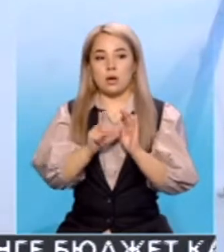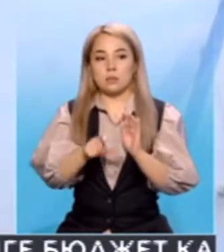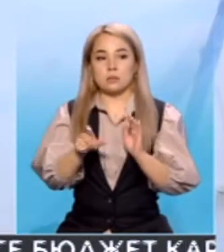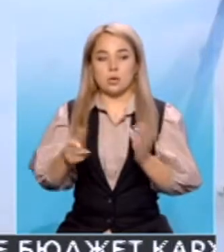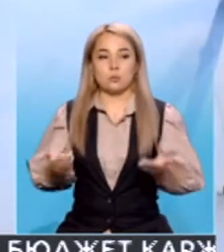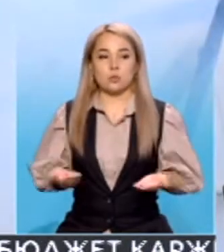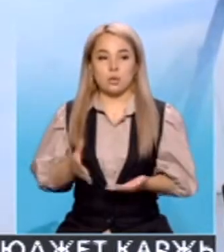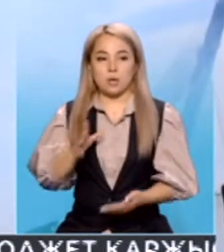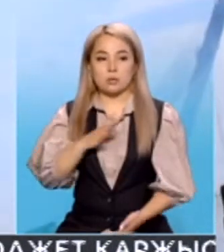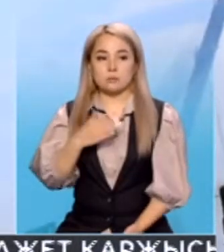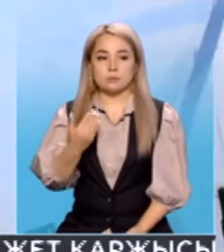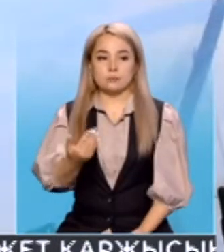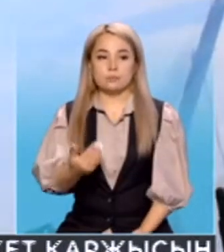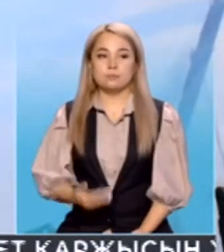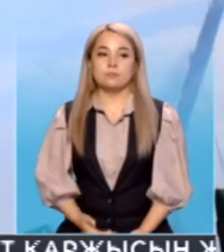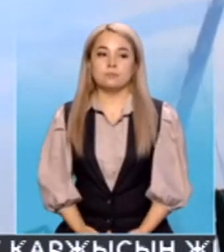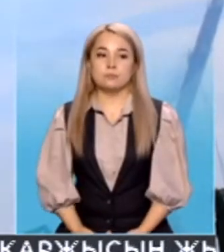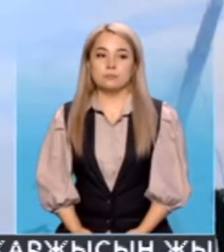тұрған.